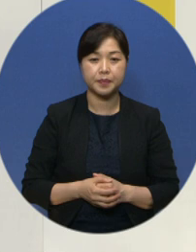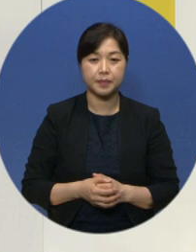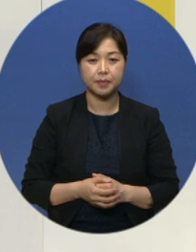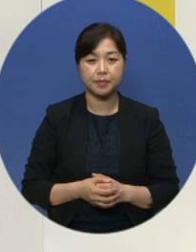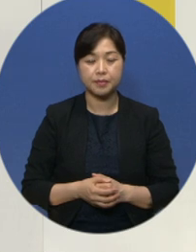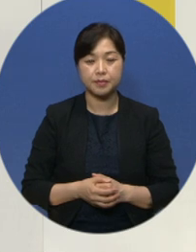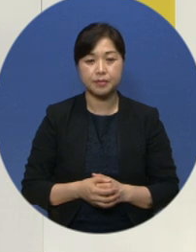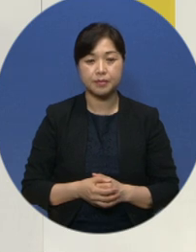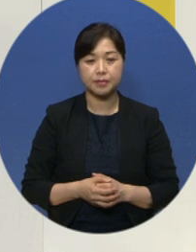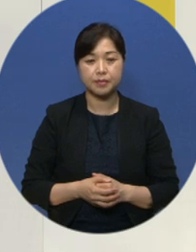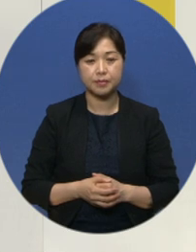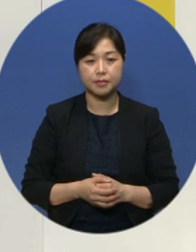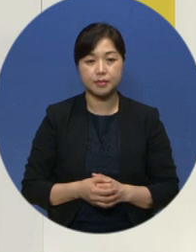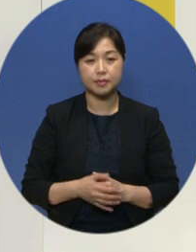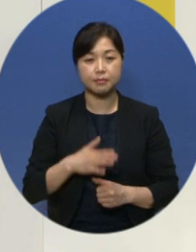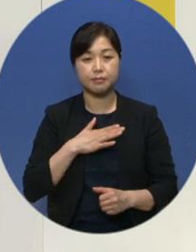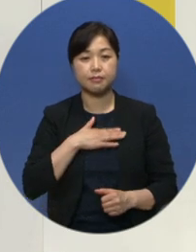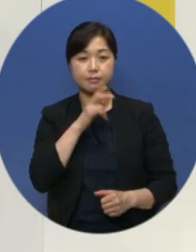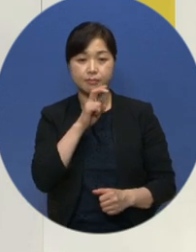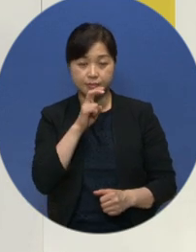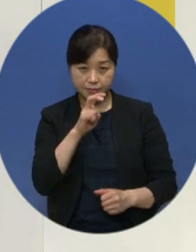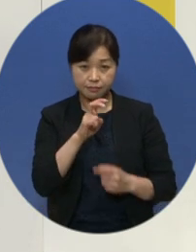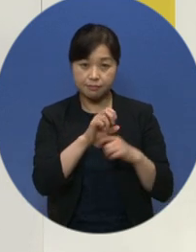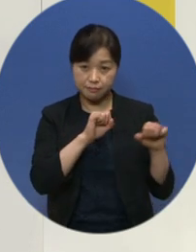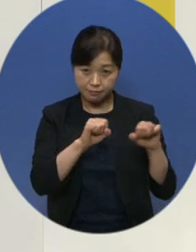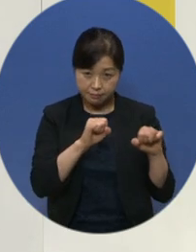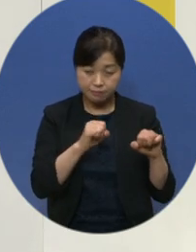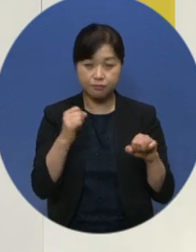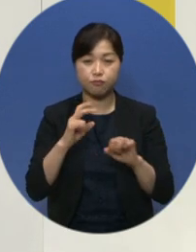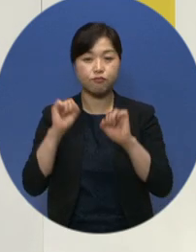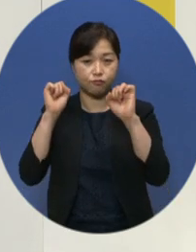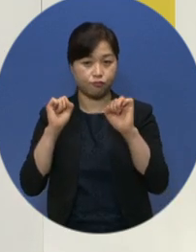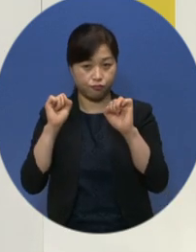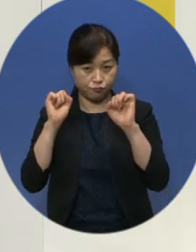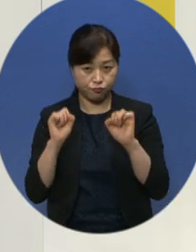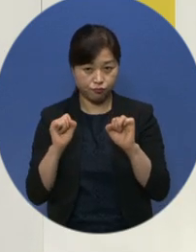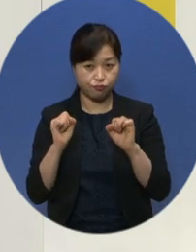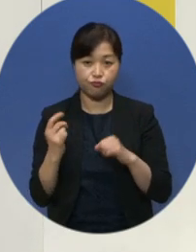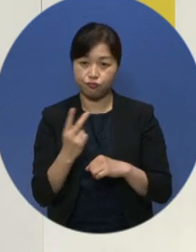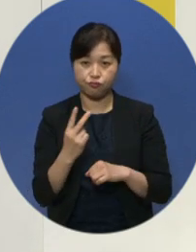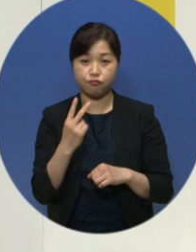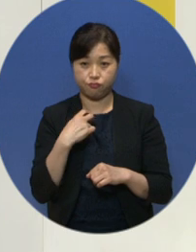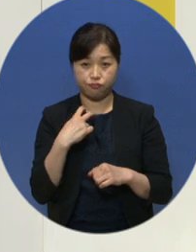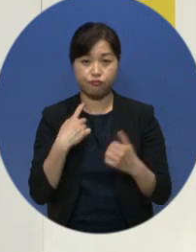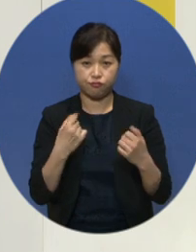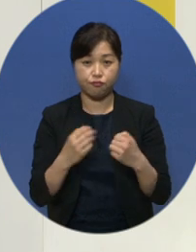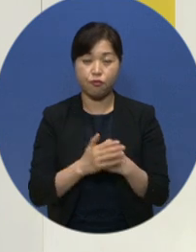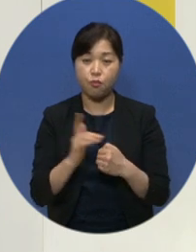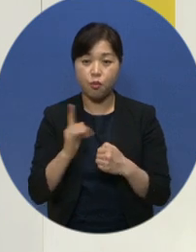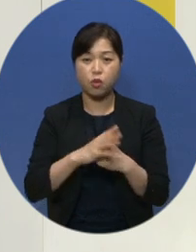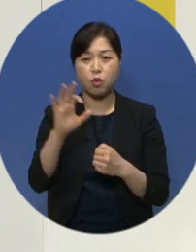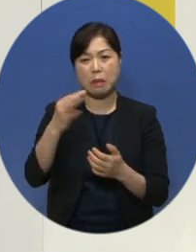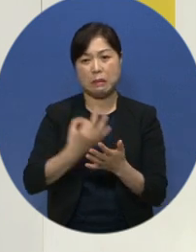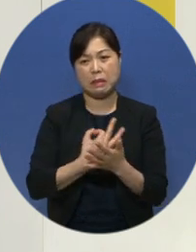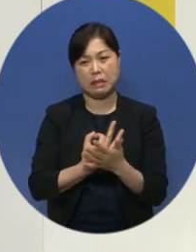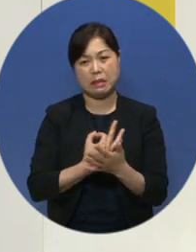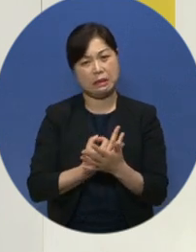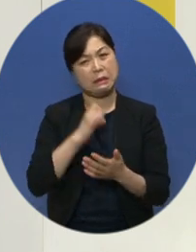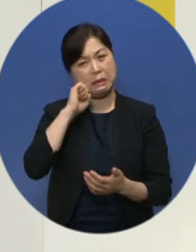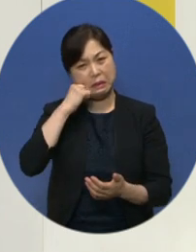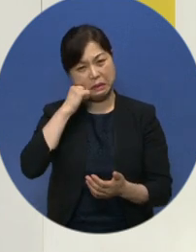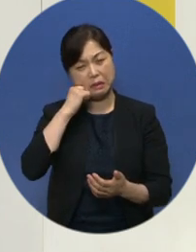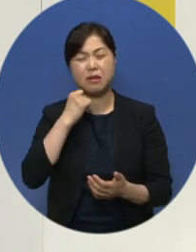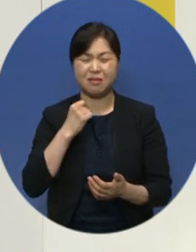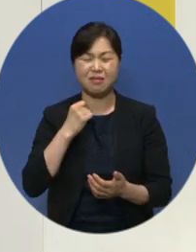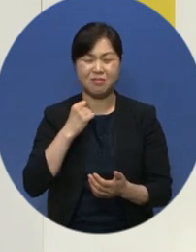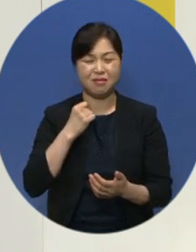써도 이제 그 음악 활동들 하고 운동도 하고 다시 말해서 이제 그 돈 안되는 일을 많이 했습니다 네 그렇게 하면서 이제